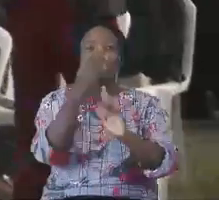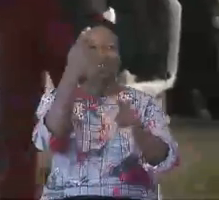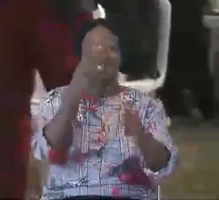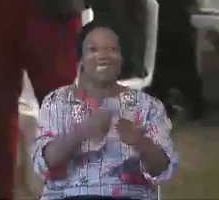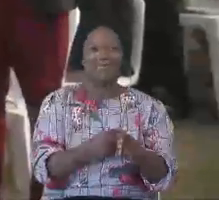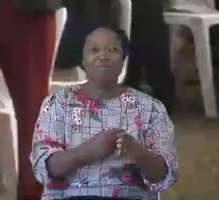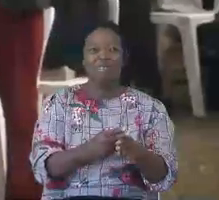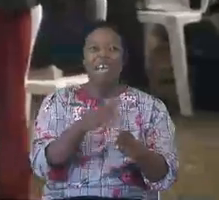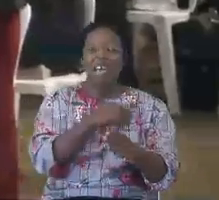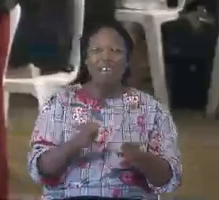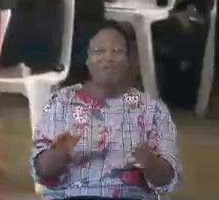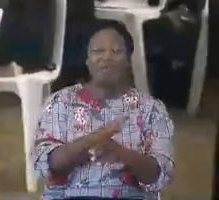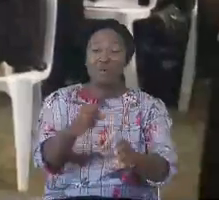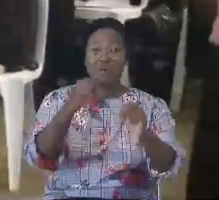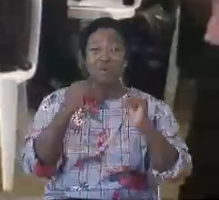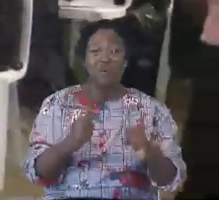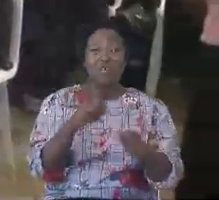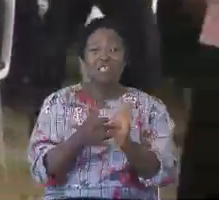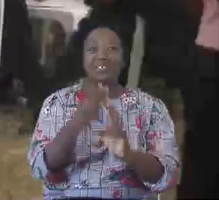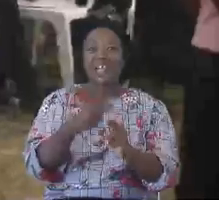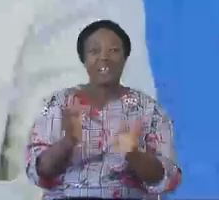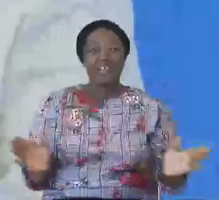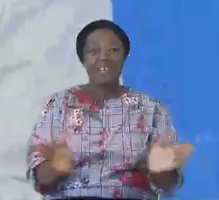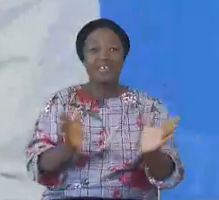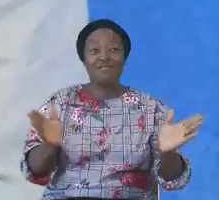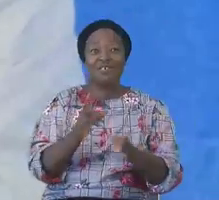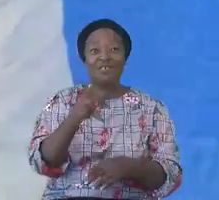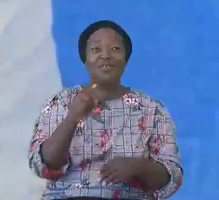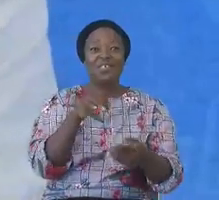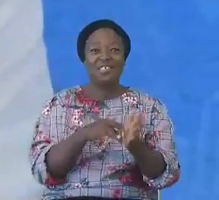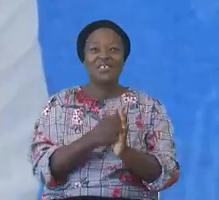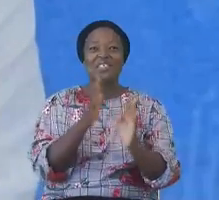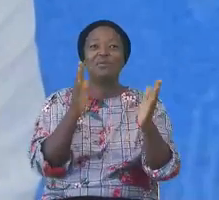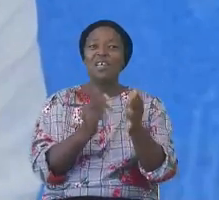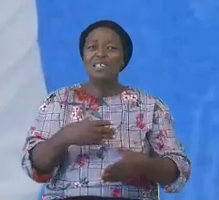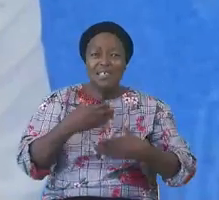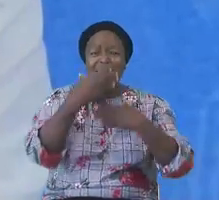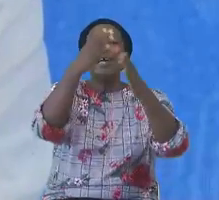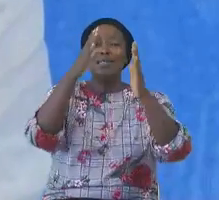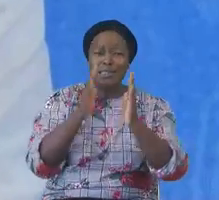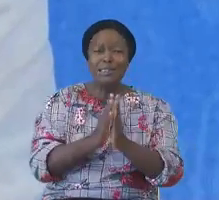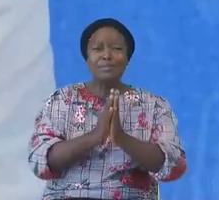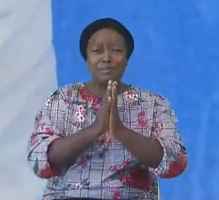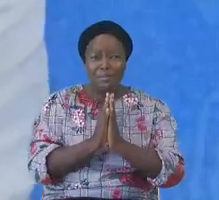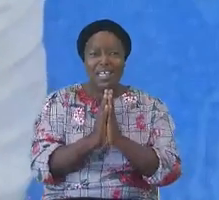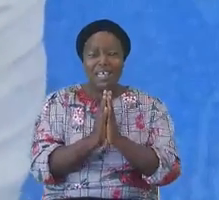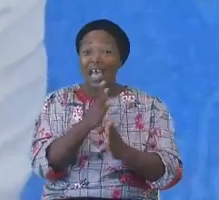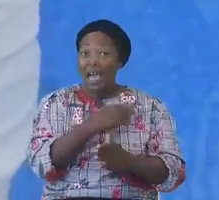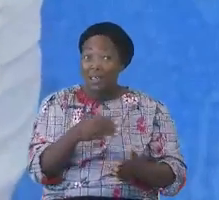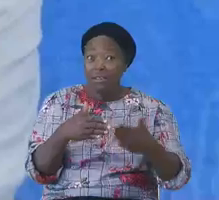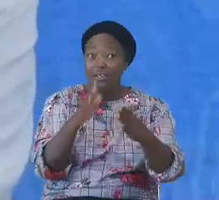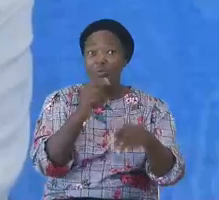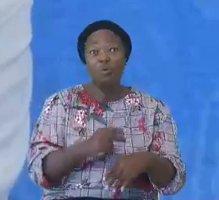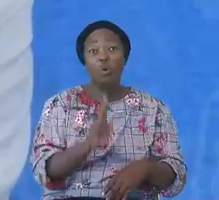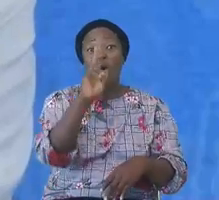que les merveilles de la croix agissent dans votre vie, vous donnent la puissance, vous